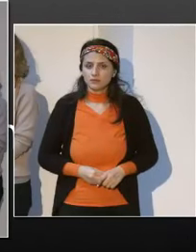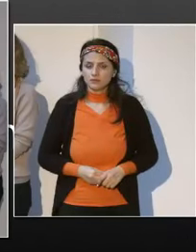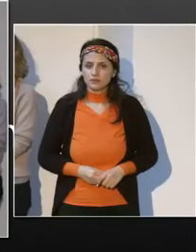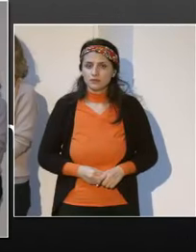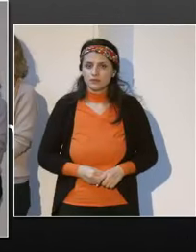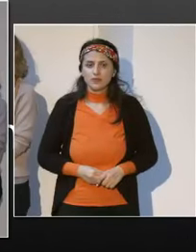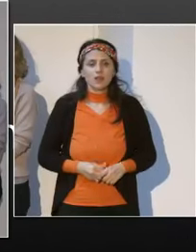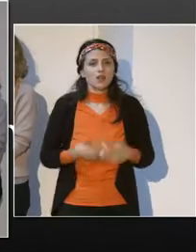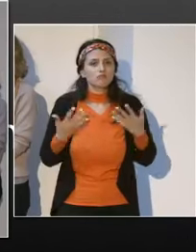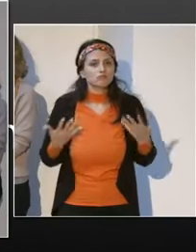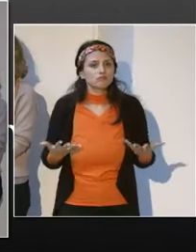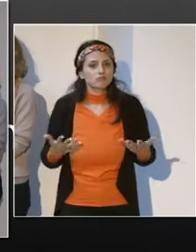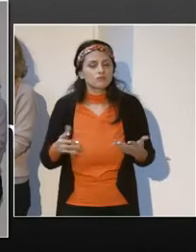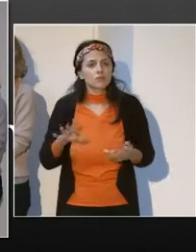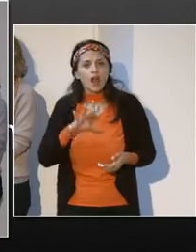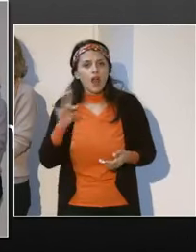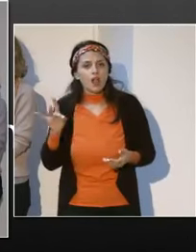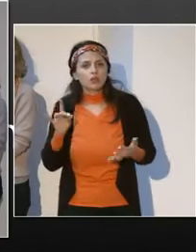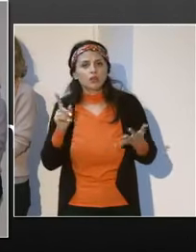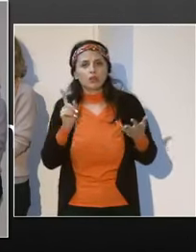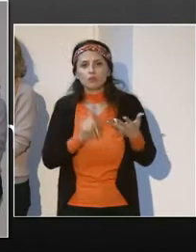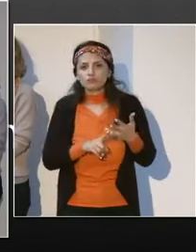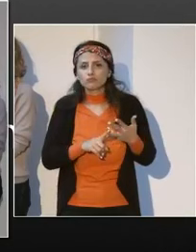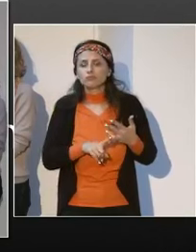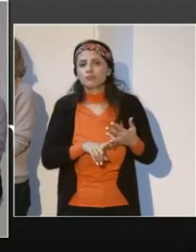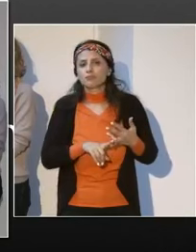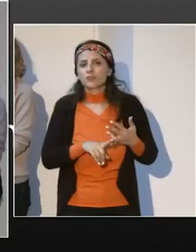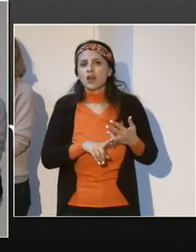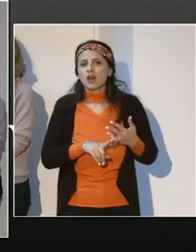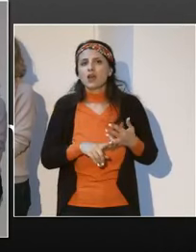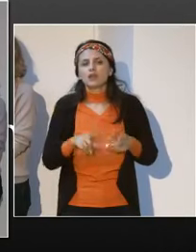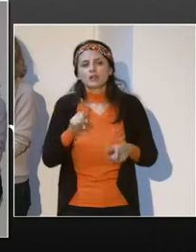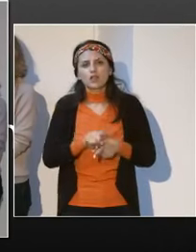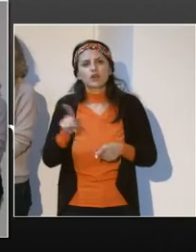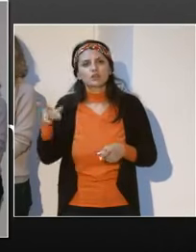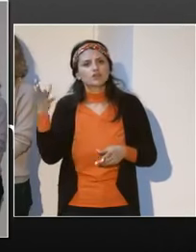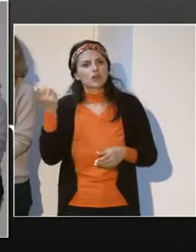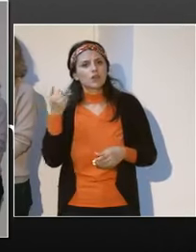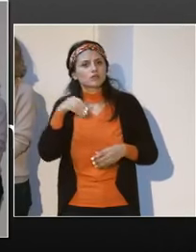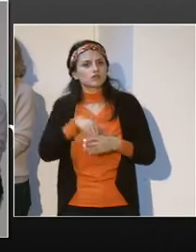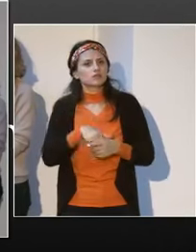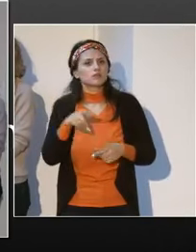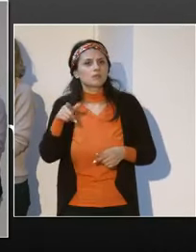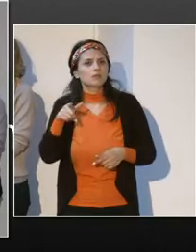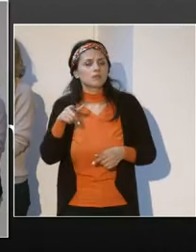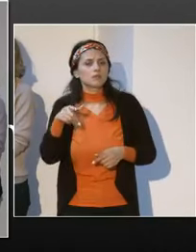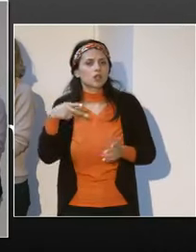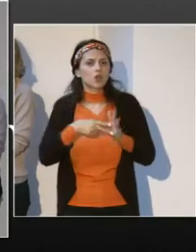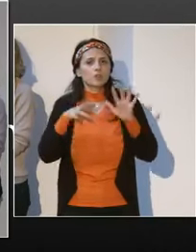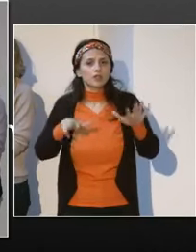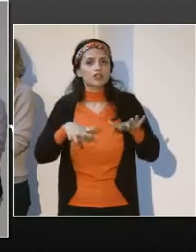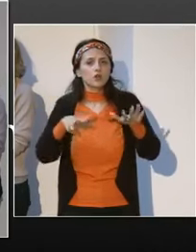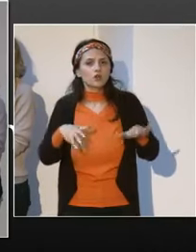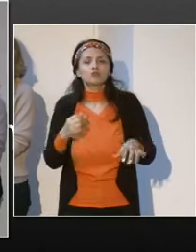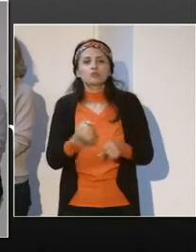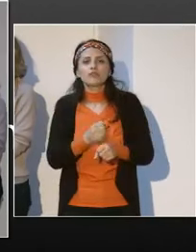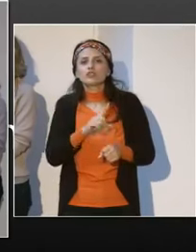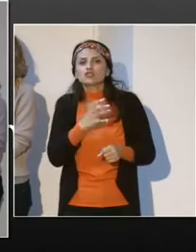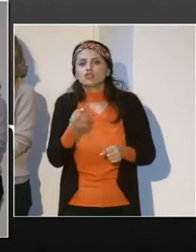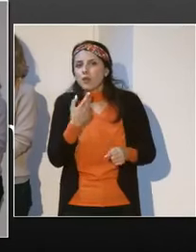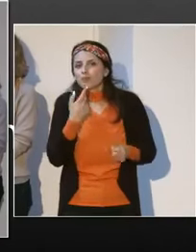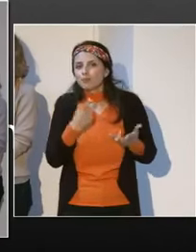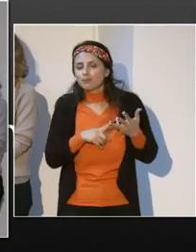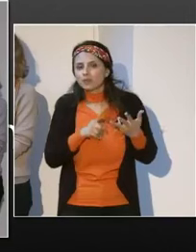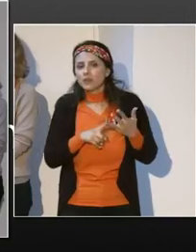alt obiectiv pe care îl asumam în luna noiembrie 2019 a fost acela al creării unui mecanism de